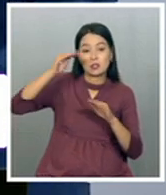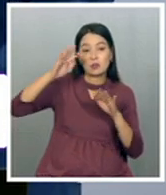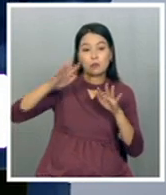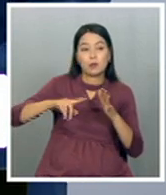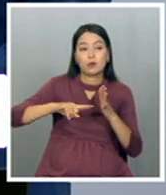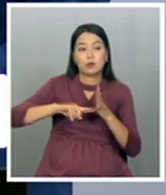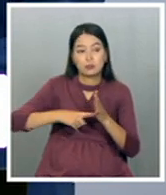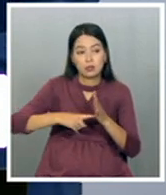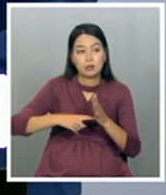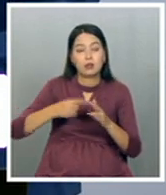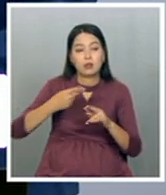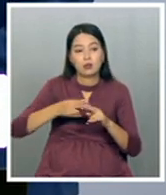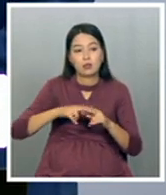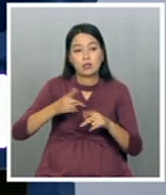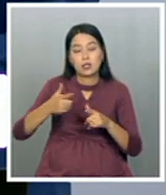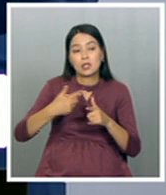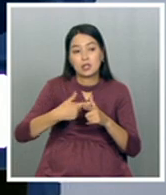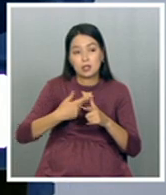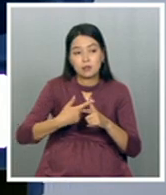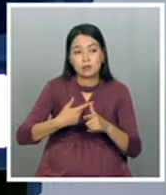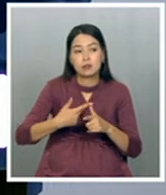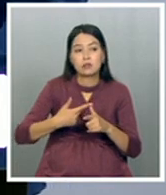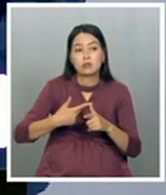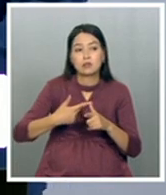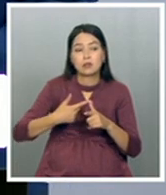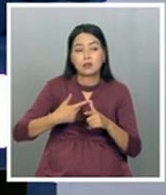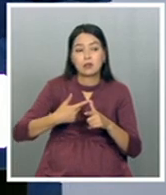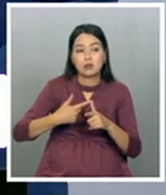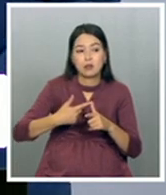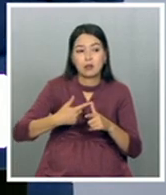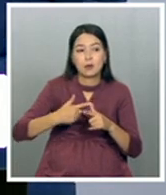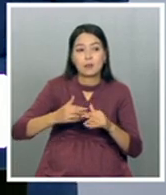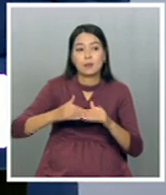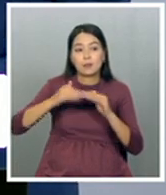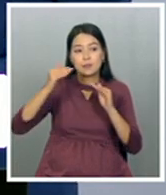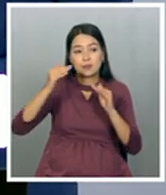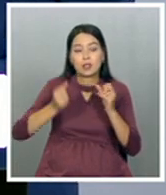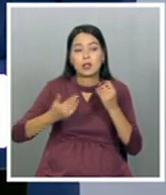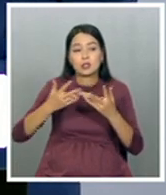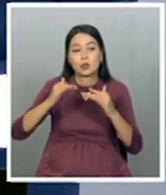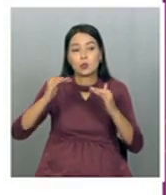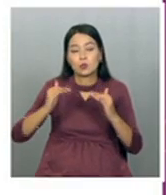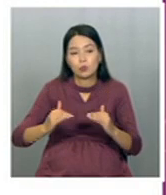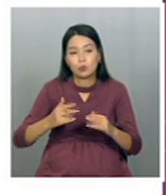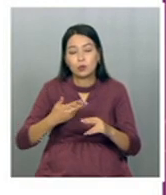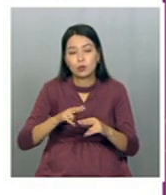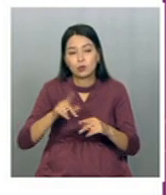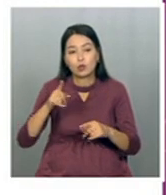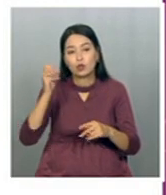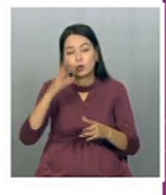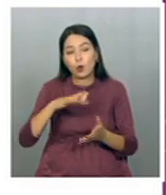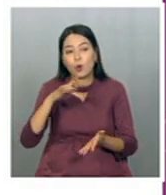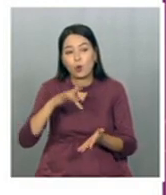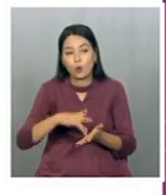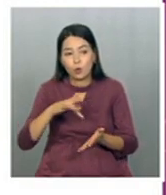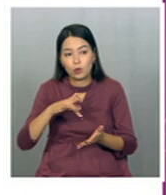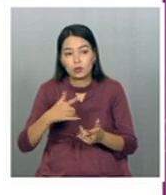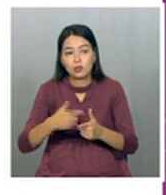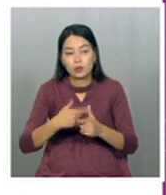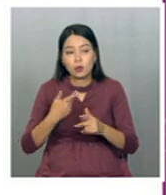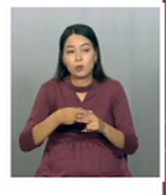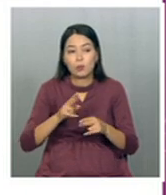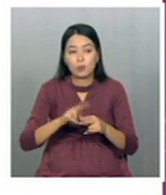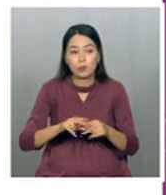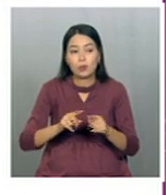оны тал түс деп атаймыз. Ал енді ең төменгі шарықтау шегінде орналасқан сәтін түн ортасы деп атаймыз. Осы аралықтағы